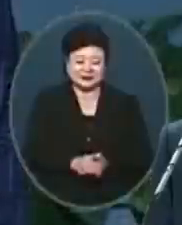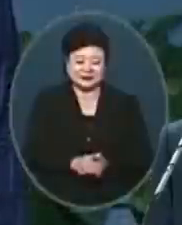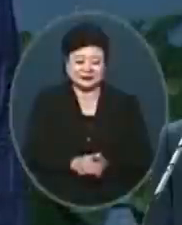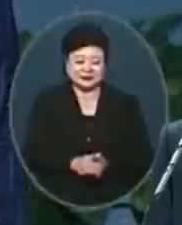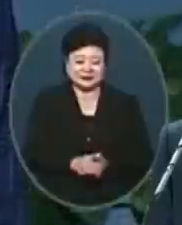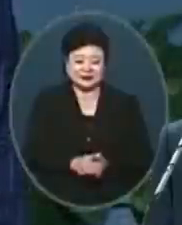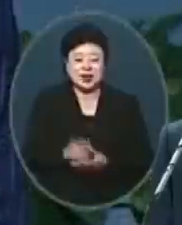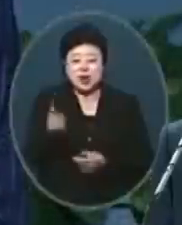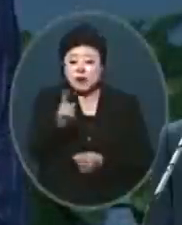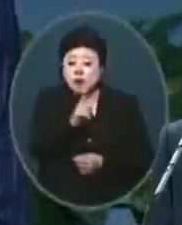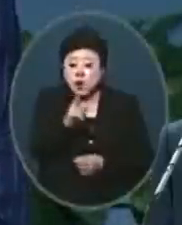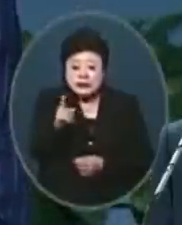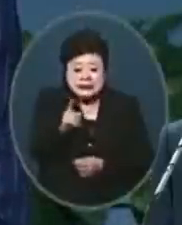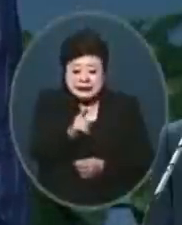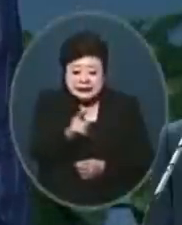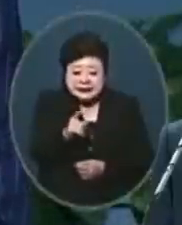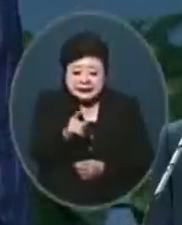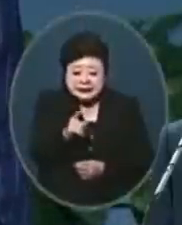무엇이